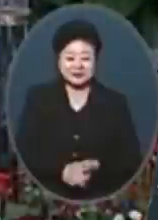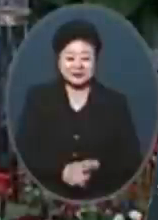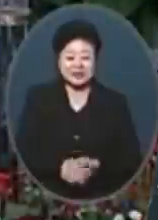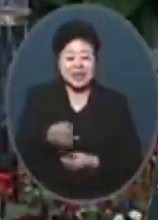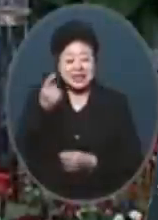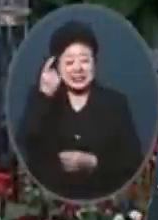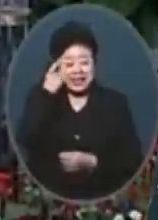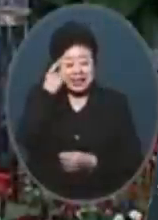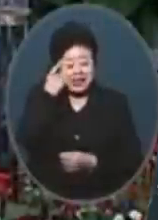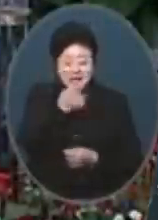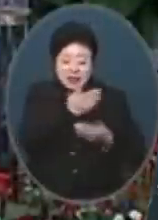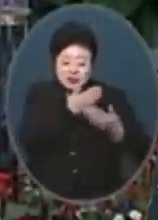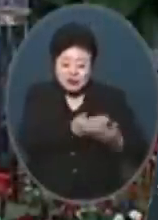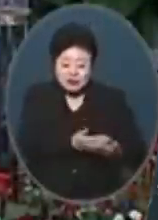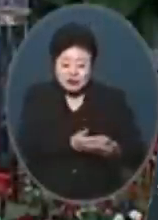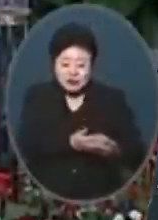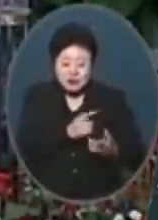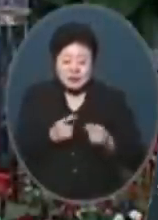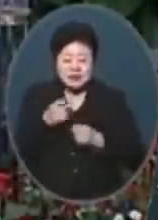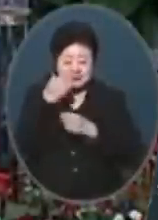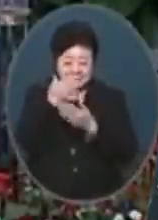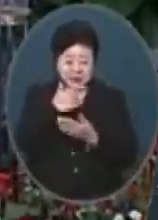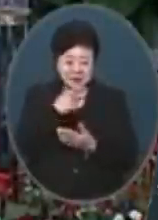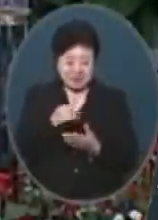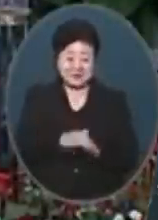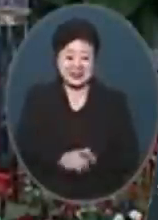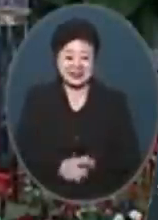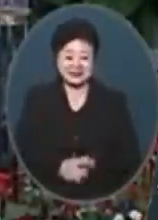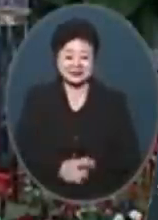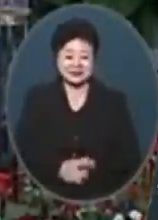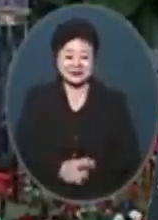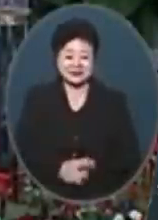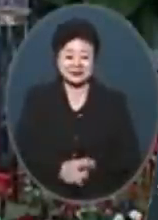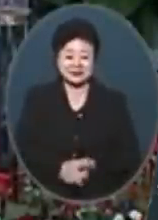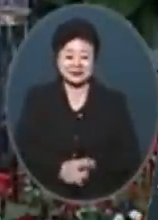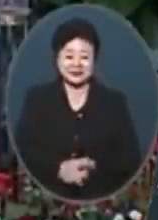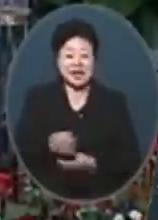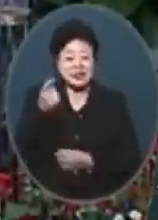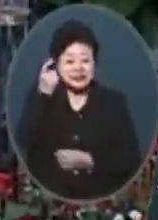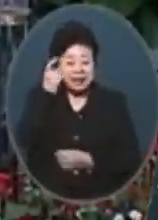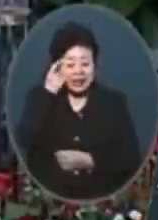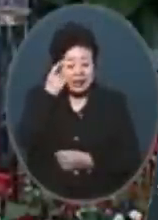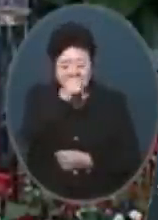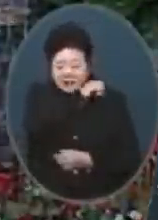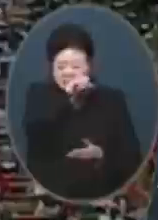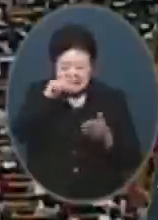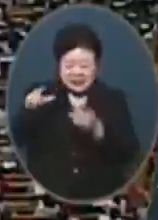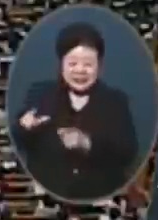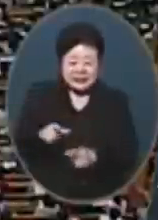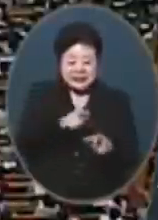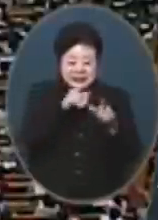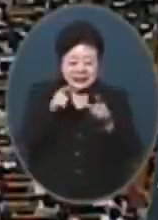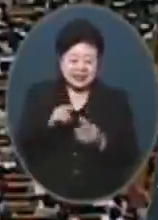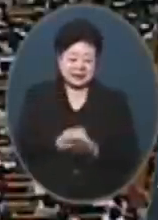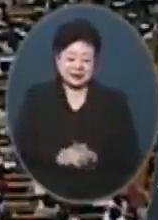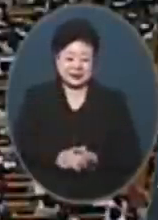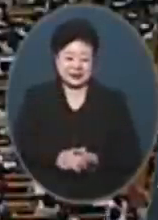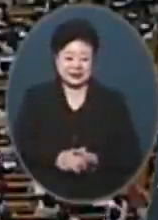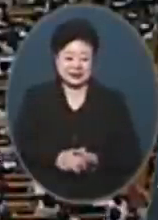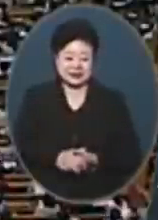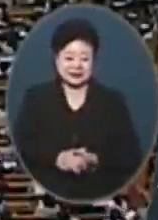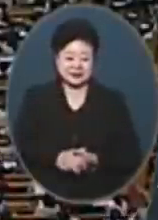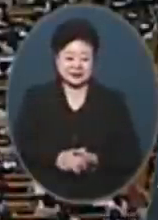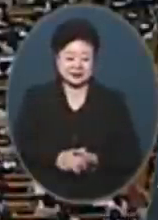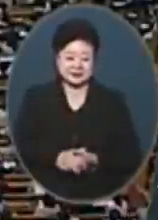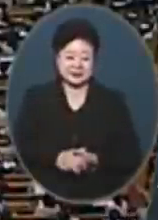생각의 중요성이라는 제목으로 은혜를 나누겠습니다. 생각은 인생을 살아가는 데 있어야 더할 나위